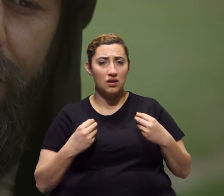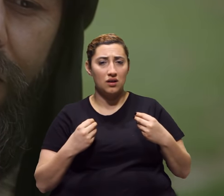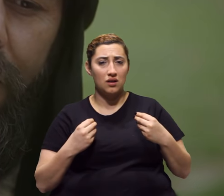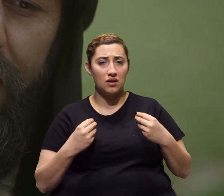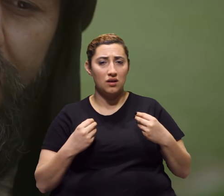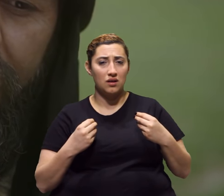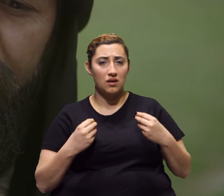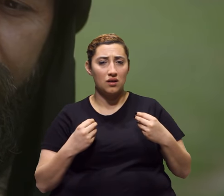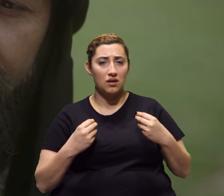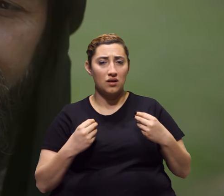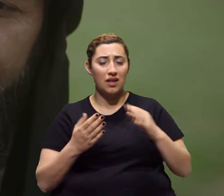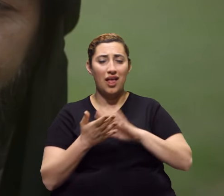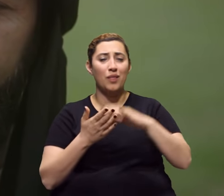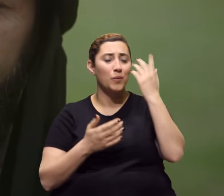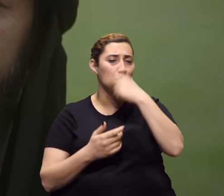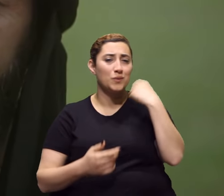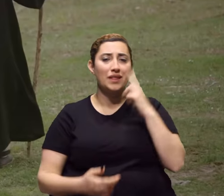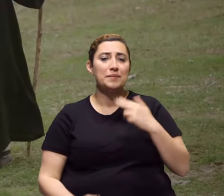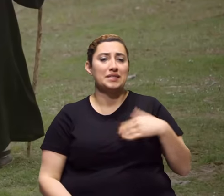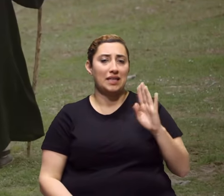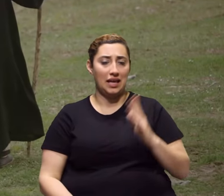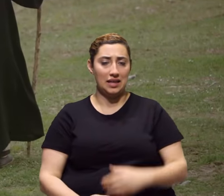elin yüzün yumaz değil.